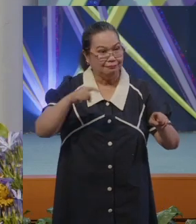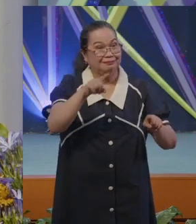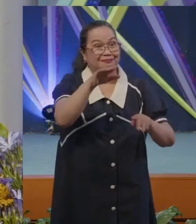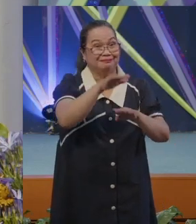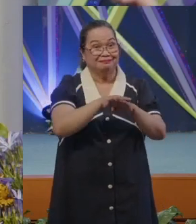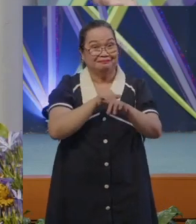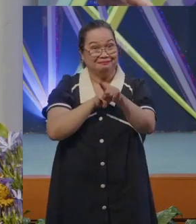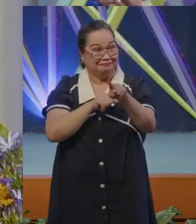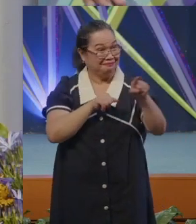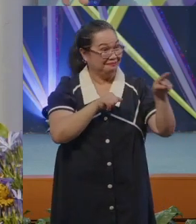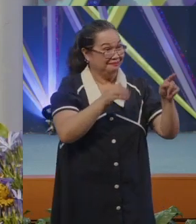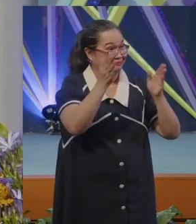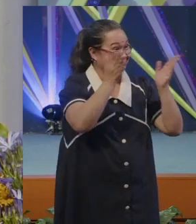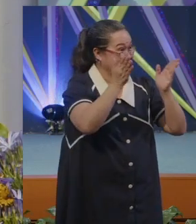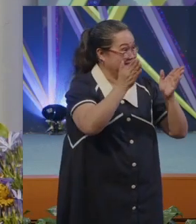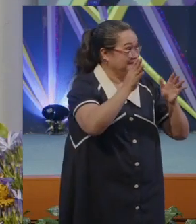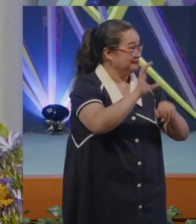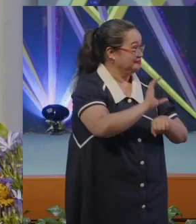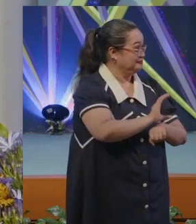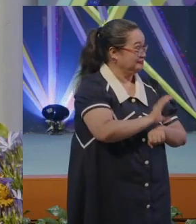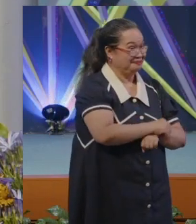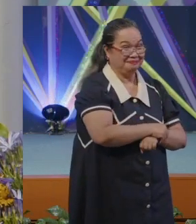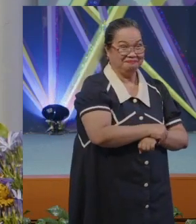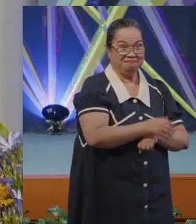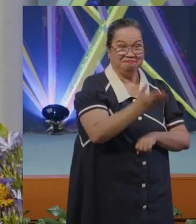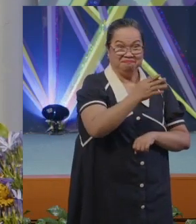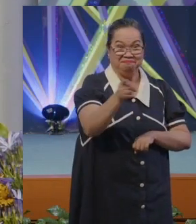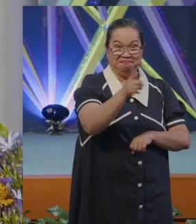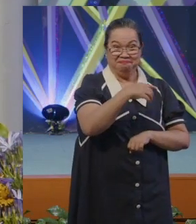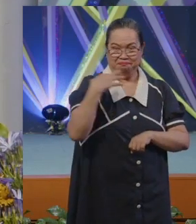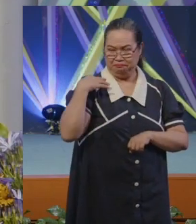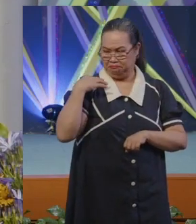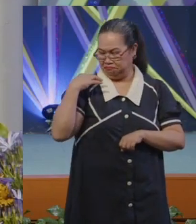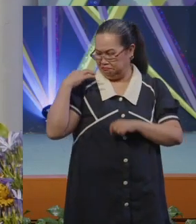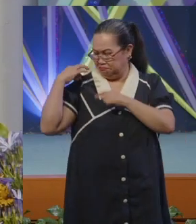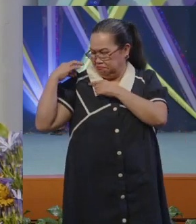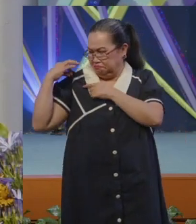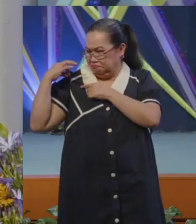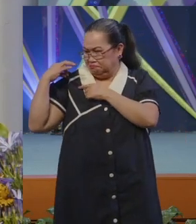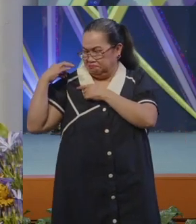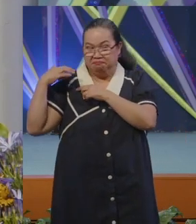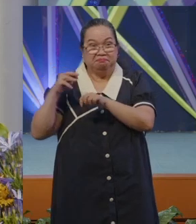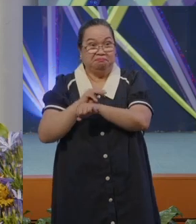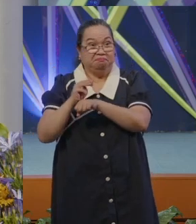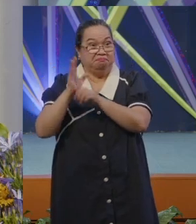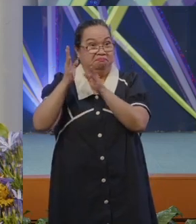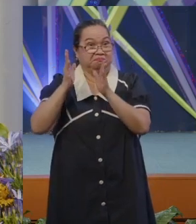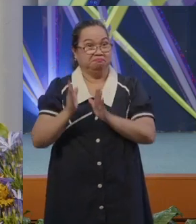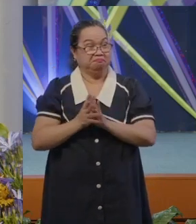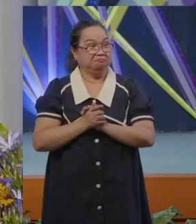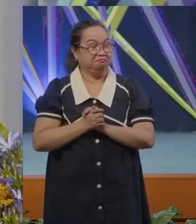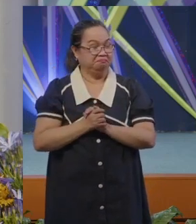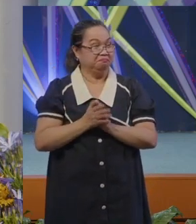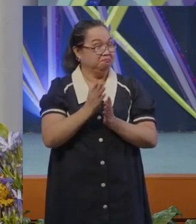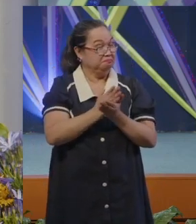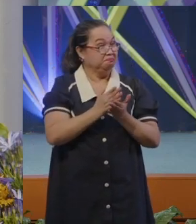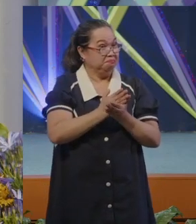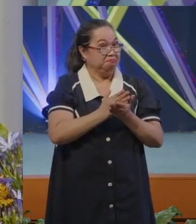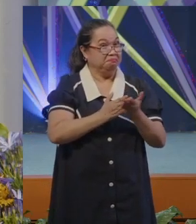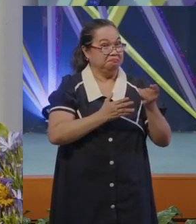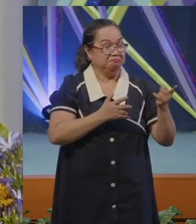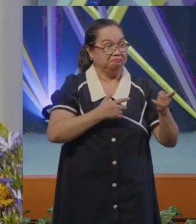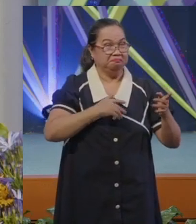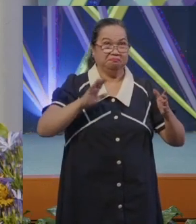na maglingkod sa church. Siguro isang volunteer, isang ministry servant, o di kaya pag-awit sa